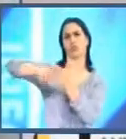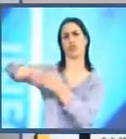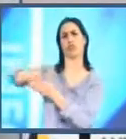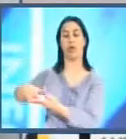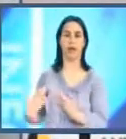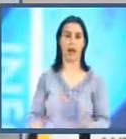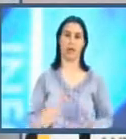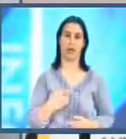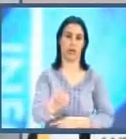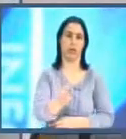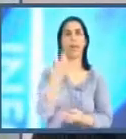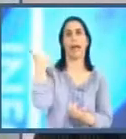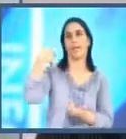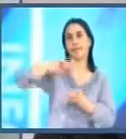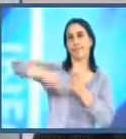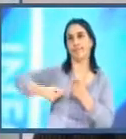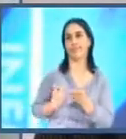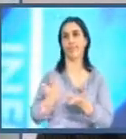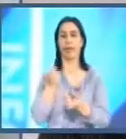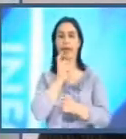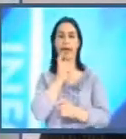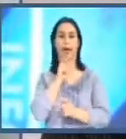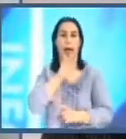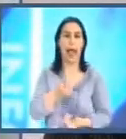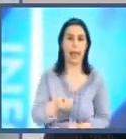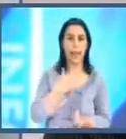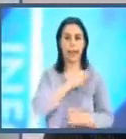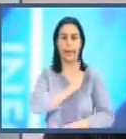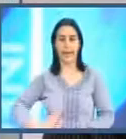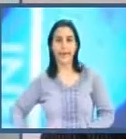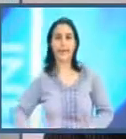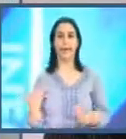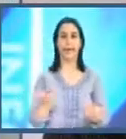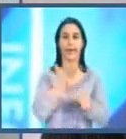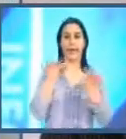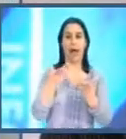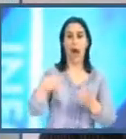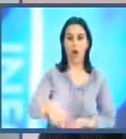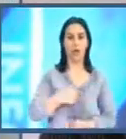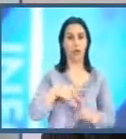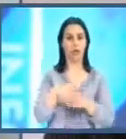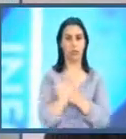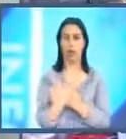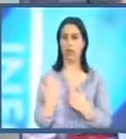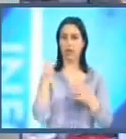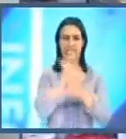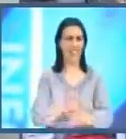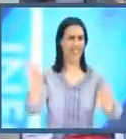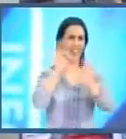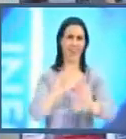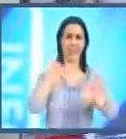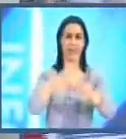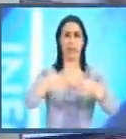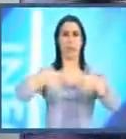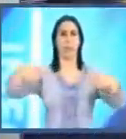la sortida que tenia era precària perquè era molt temporal, però ara aquestes opcions que com a mínim abans hi havia, ara ja no es donen. No? Per tant, sí que s'està incrementant